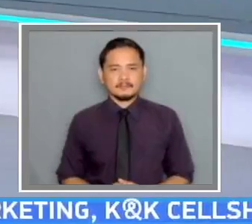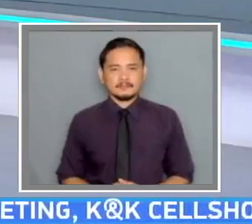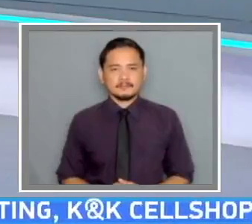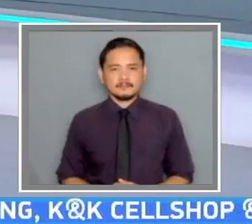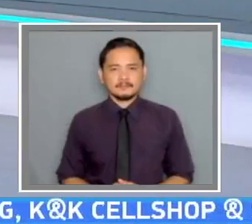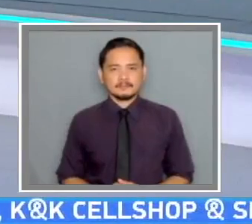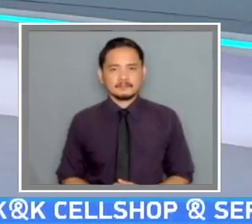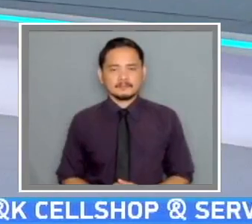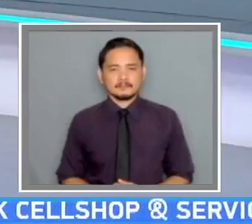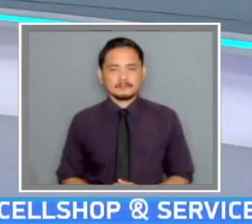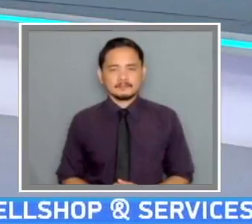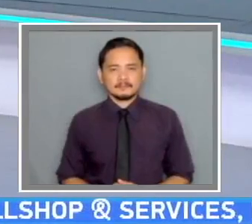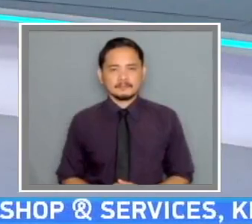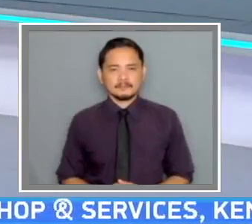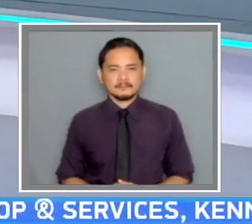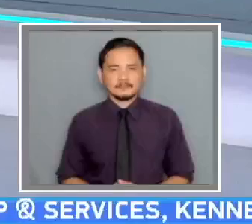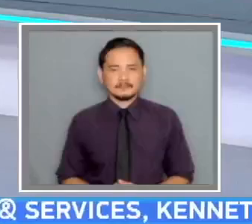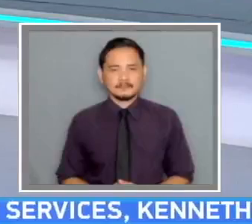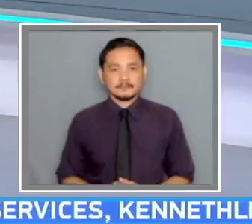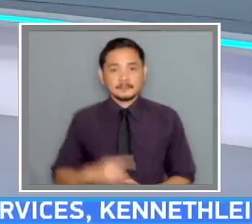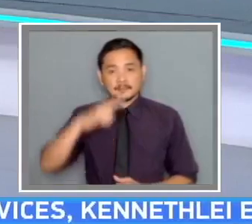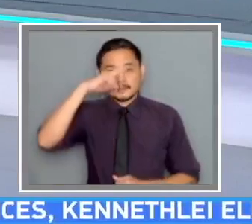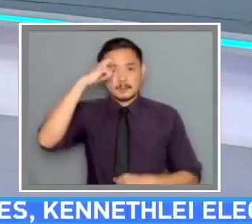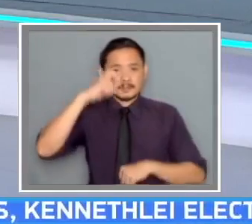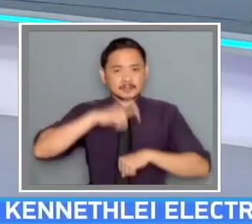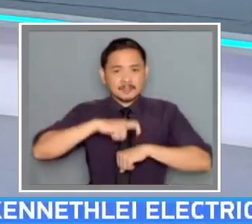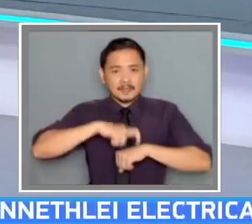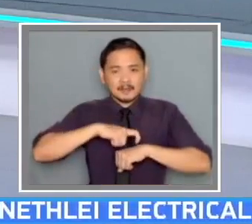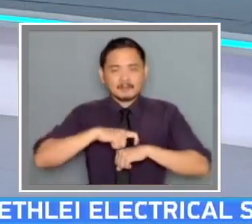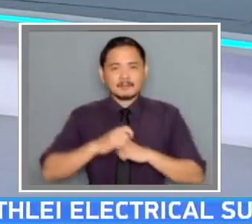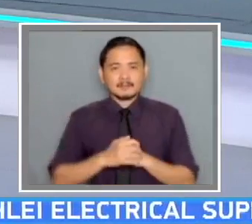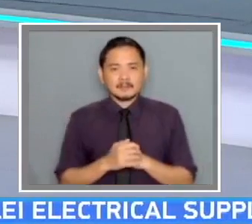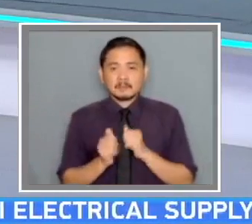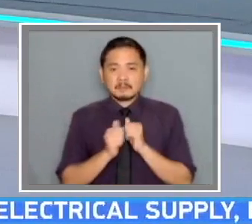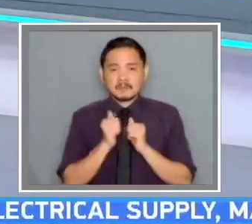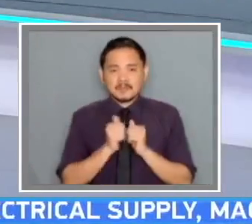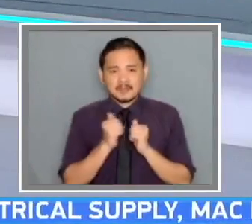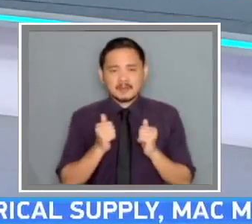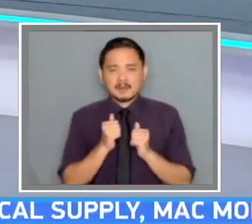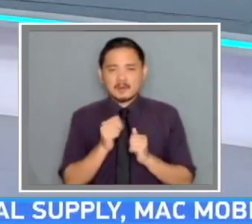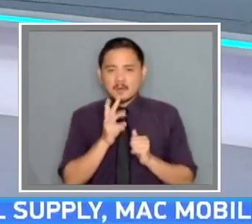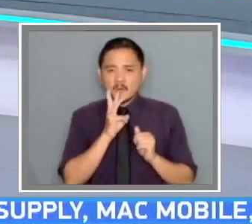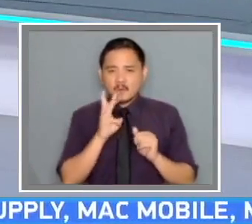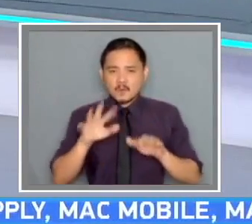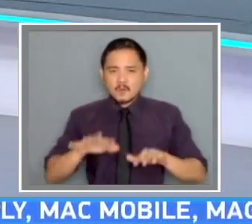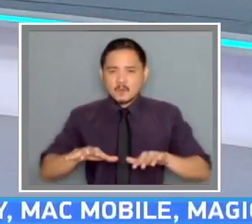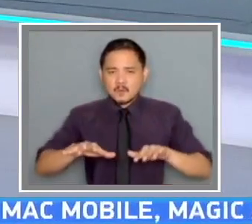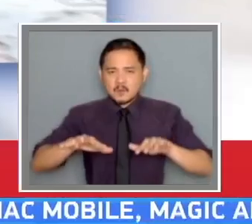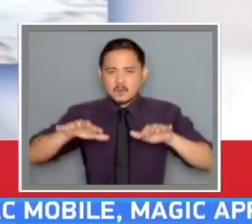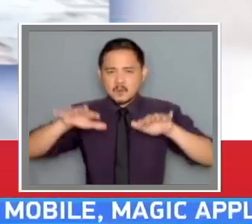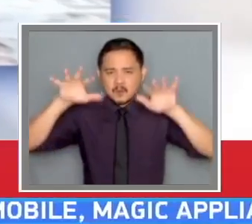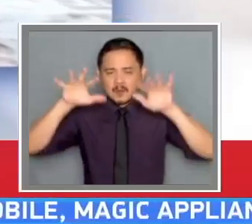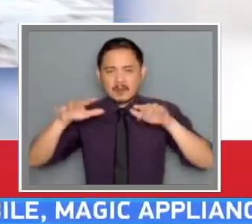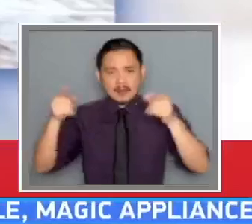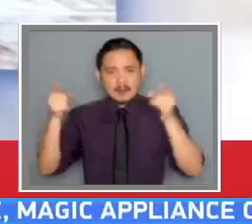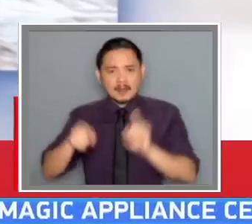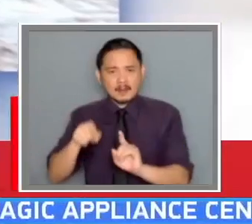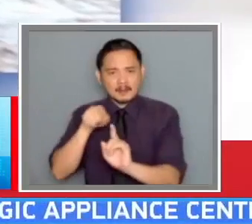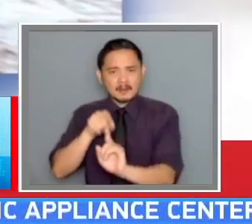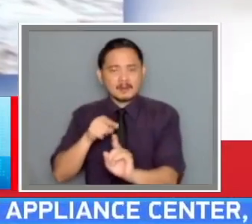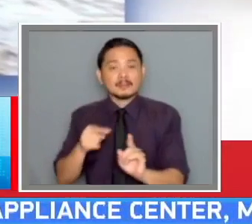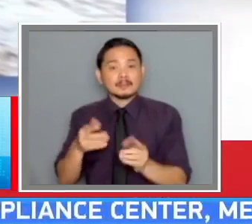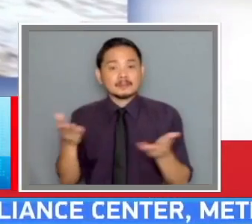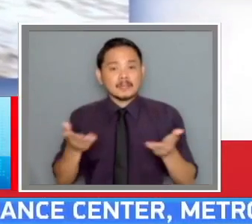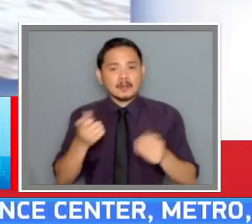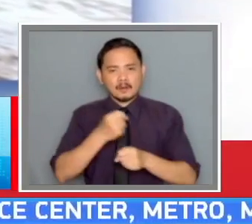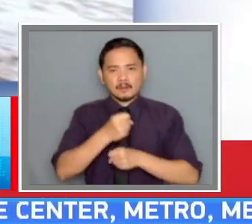At sa gitna nga po ng tag-init, baha at ulan ang naranasan sa Tulunan, Cotabato. Siyam na residente roon ang natrap sa